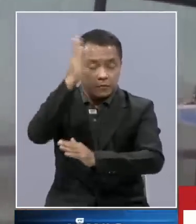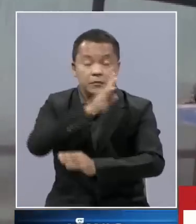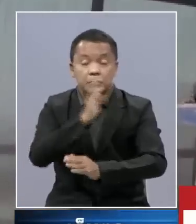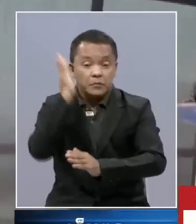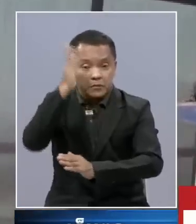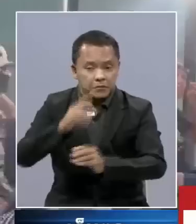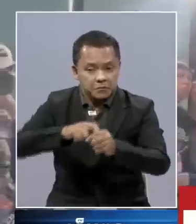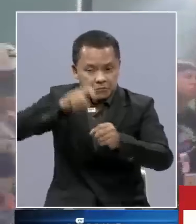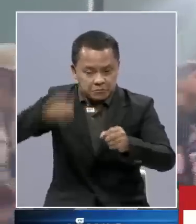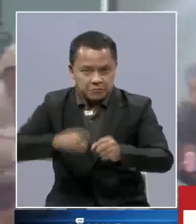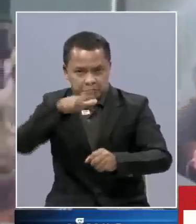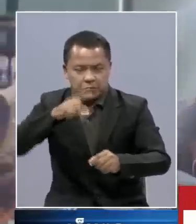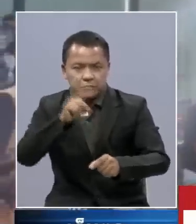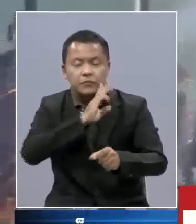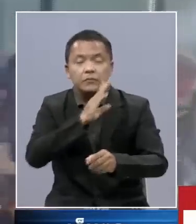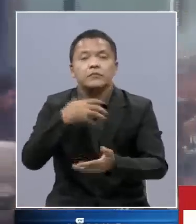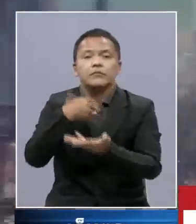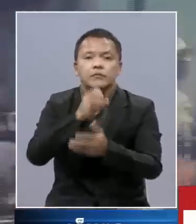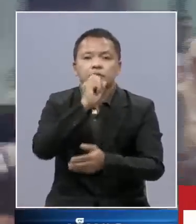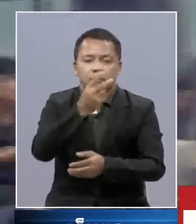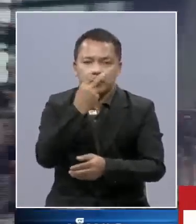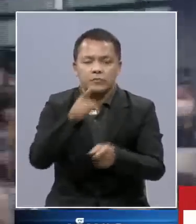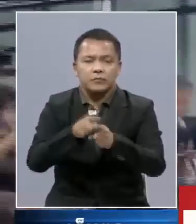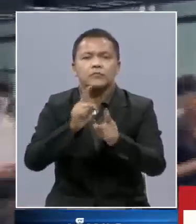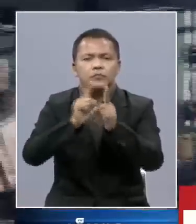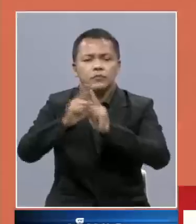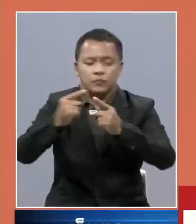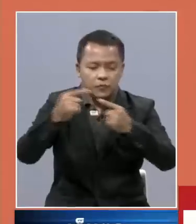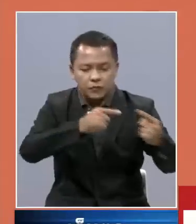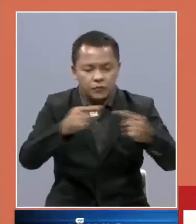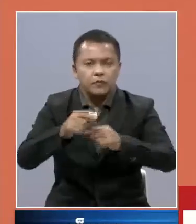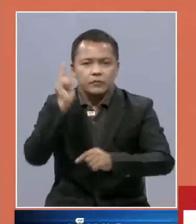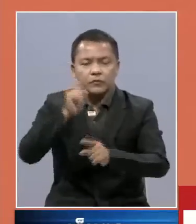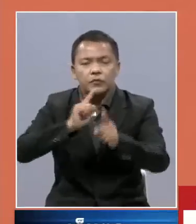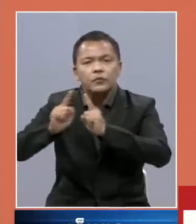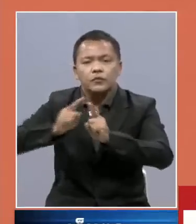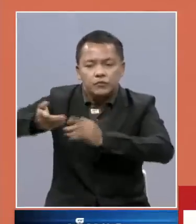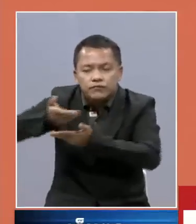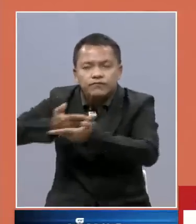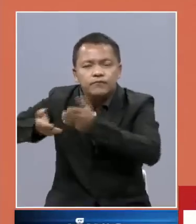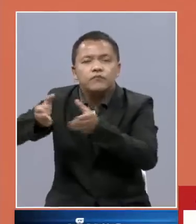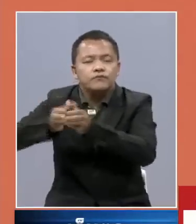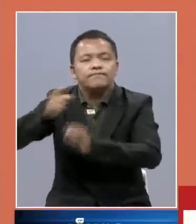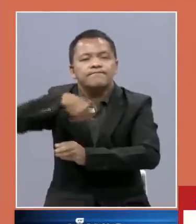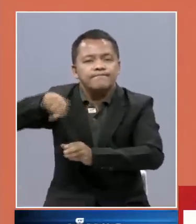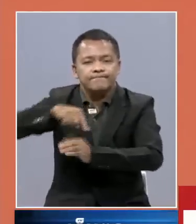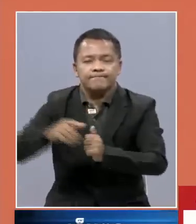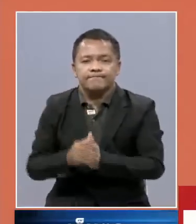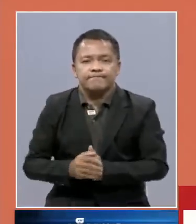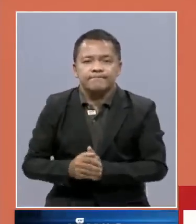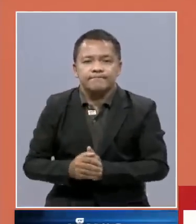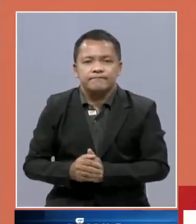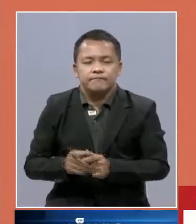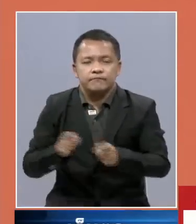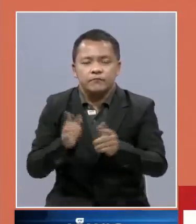ม่มีพรรคเพื่อไทยนั้นนะคะนางสาวสิริกัญญาเนี่ยมองว่าการเจรจาต่อรองก็จะต้องไปพูดคุยกันแล้วก็ในเ